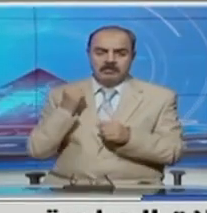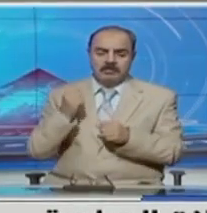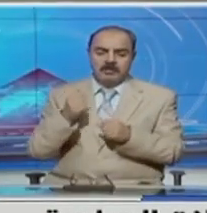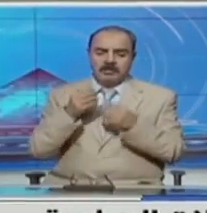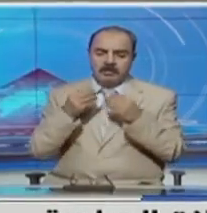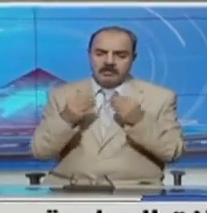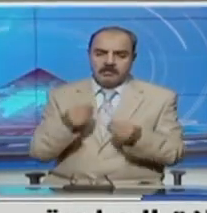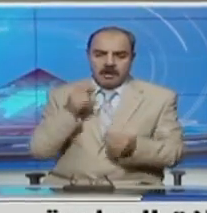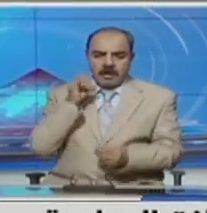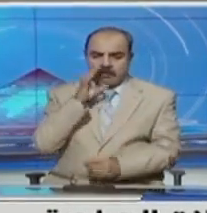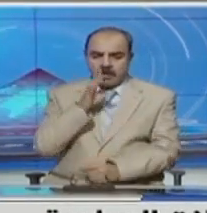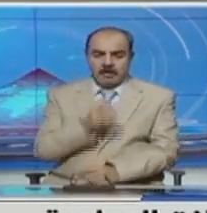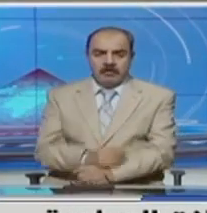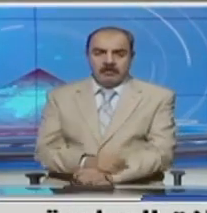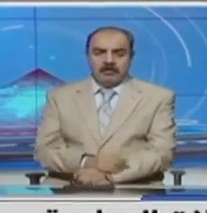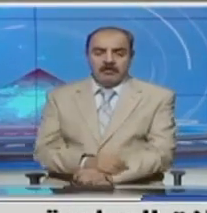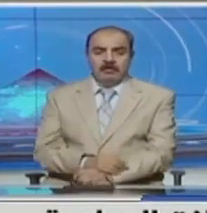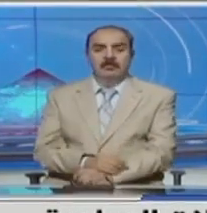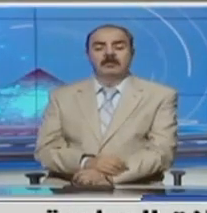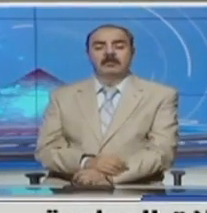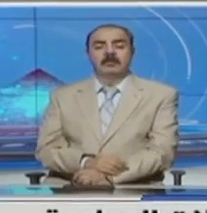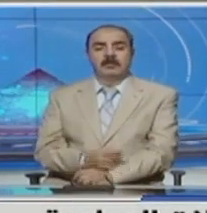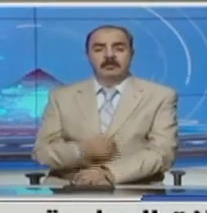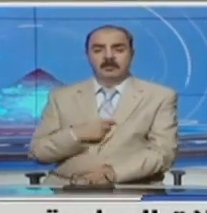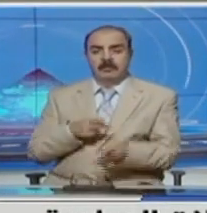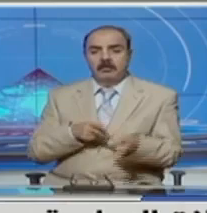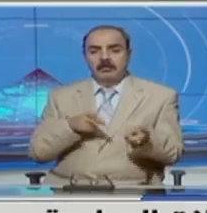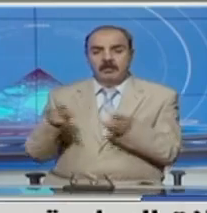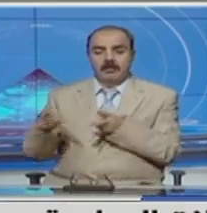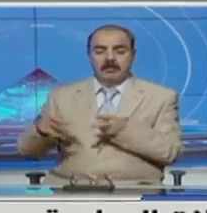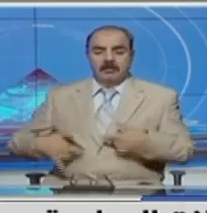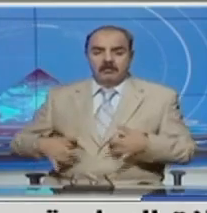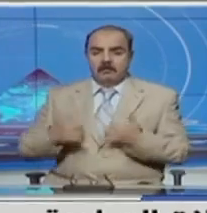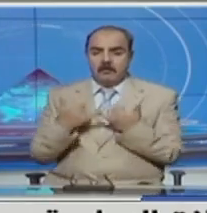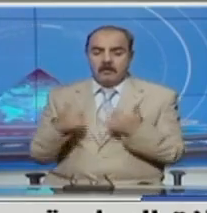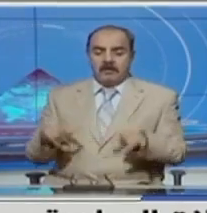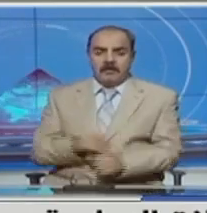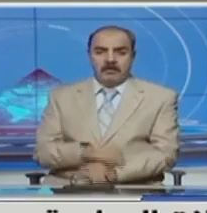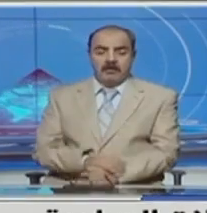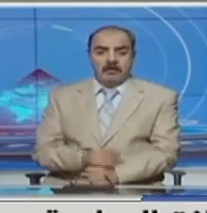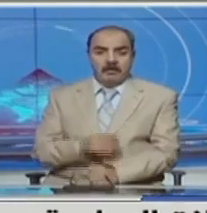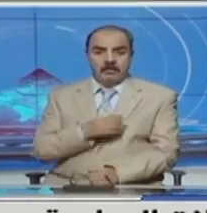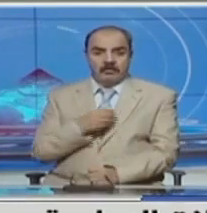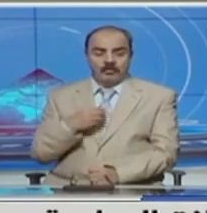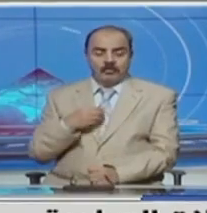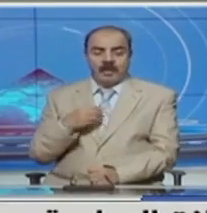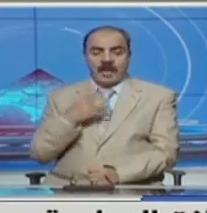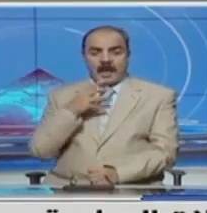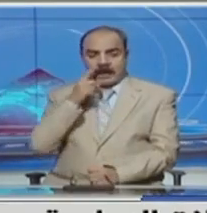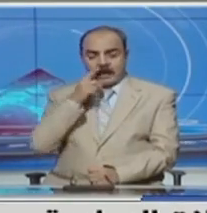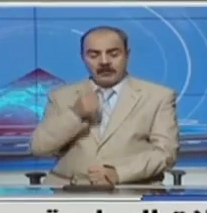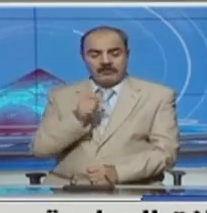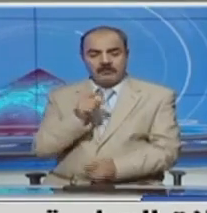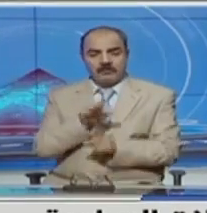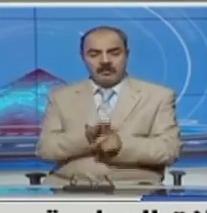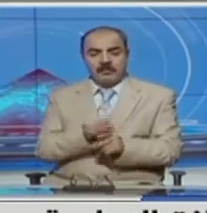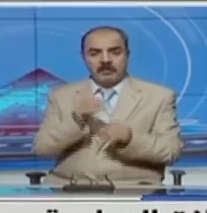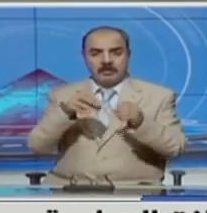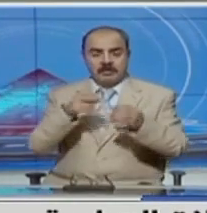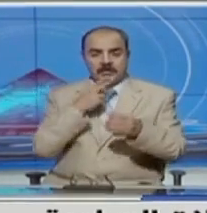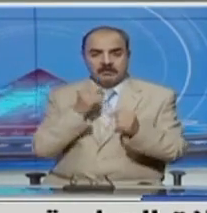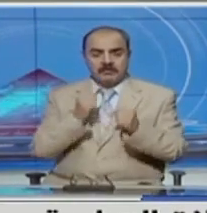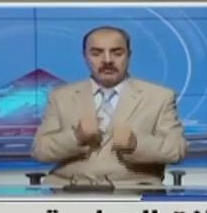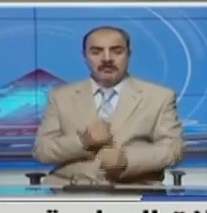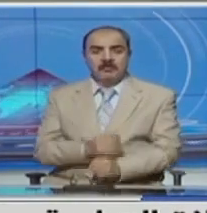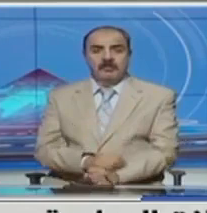كان تعبان خالص، انا كنت جايباه في تليف نهائي يعني، بس دكتور هاني سعيد يكفي شر المرض، ربنا يبارك له في صحته